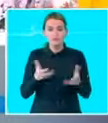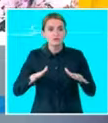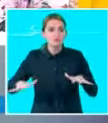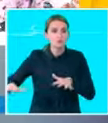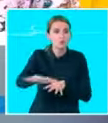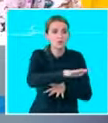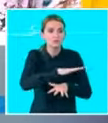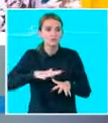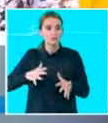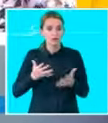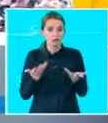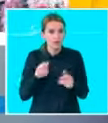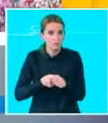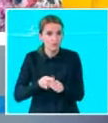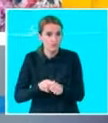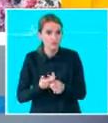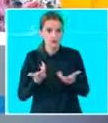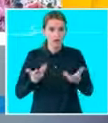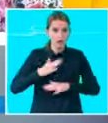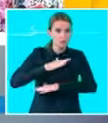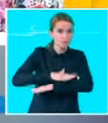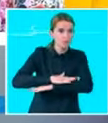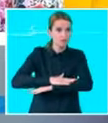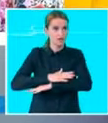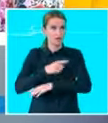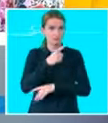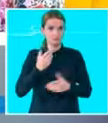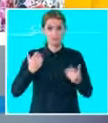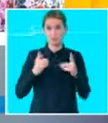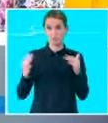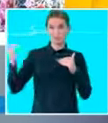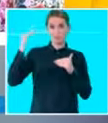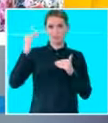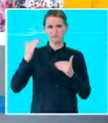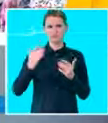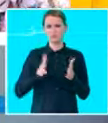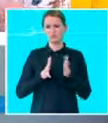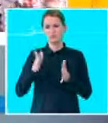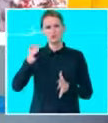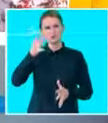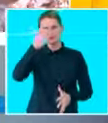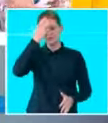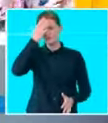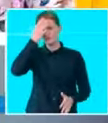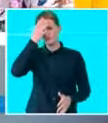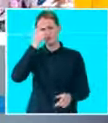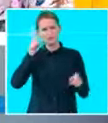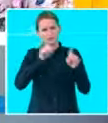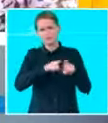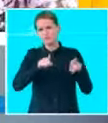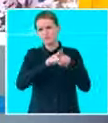някакво правило. А пък аз мисля, че на хората това им омръзна и тяхното око вече е много ловко да улавя